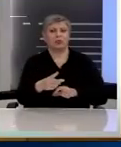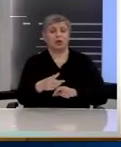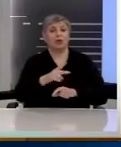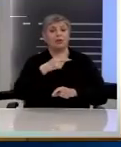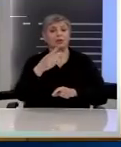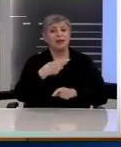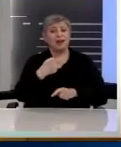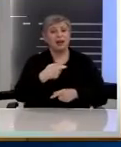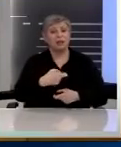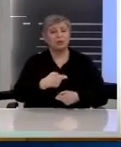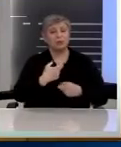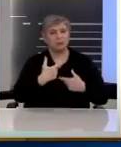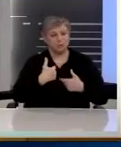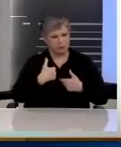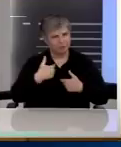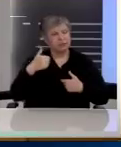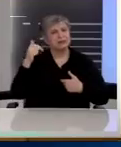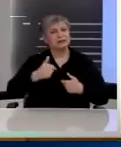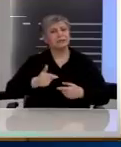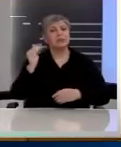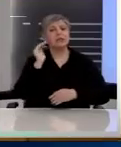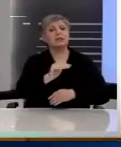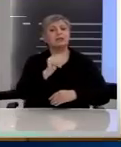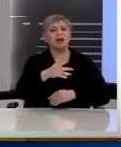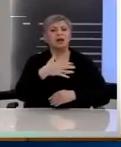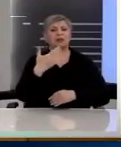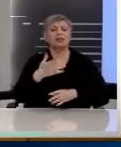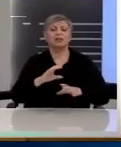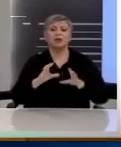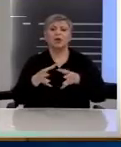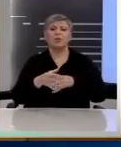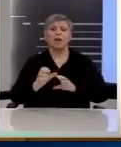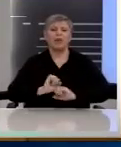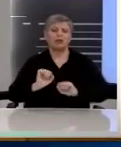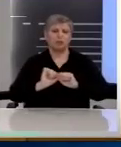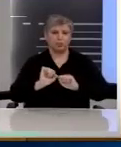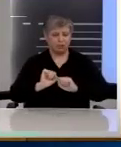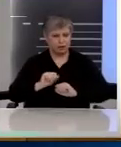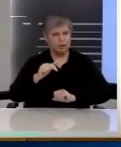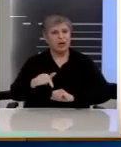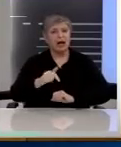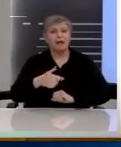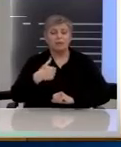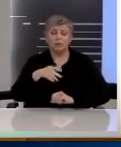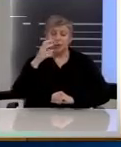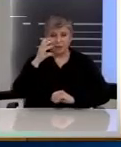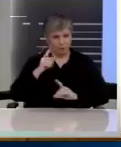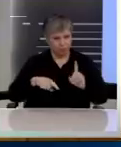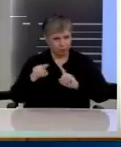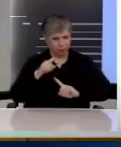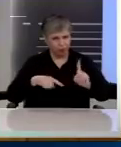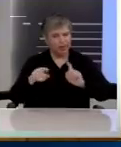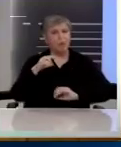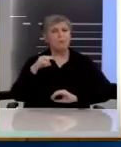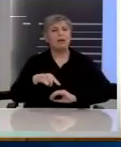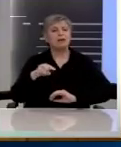Σήμερα εξετάζεται από την Τρομοκρατική και επειδή κάποιοι μπορεί να μην θυμούνται ποιος είναι ο κύριος Παντεράκης, ο κύριος Παντεράκης είναι αυτός ο οποίος